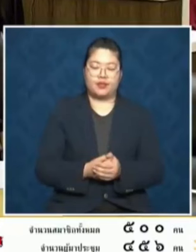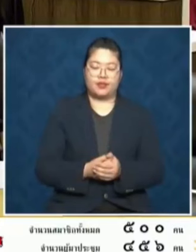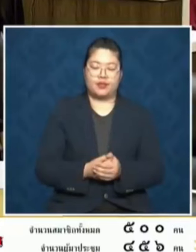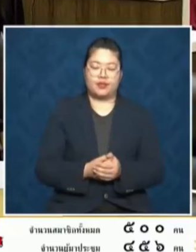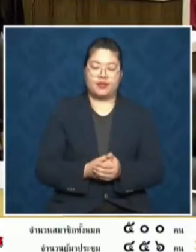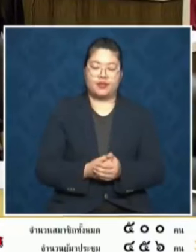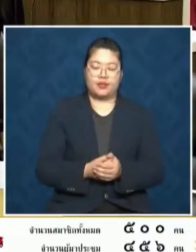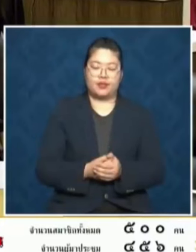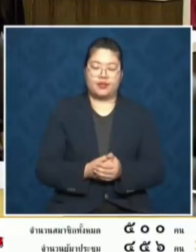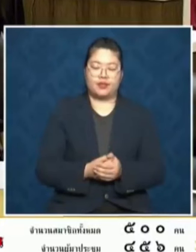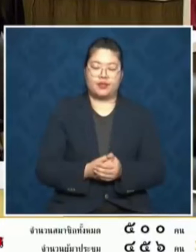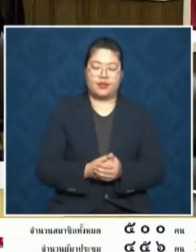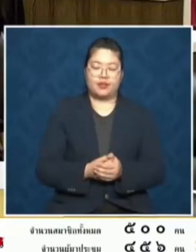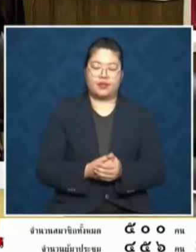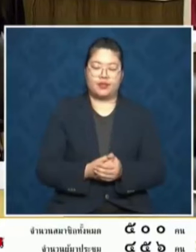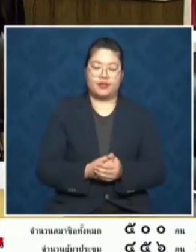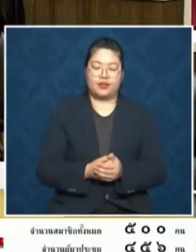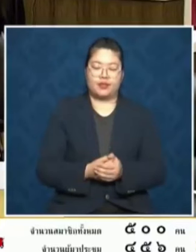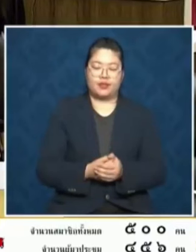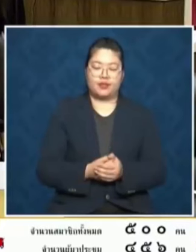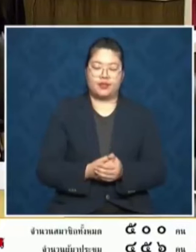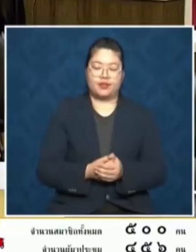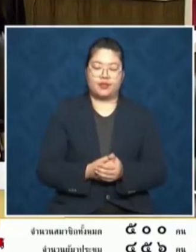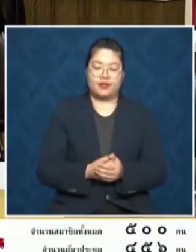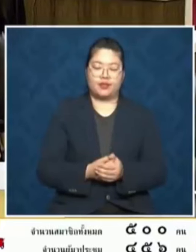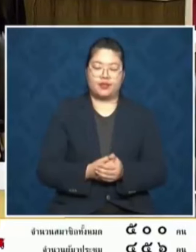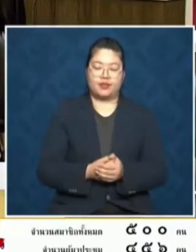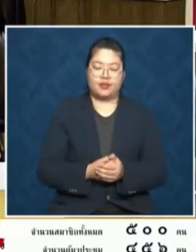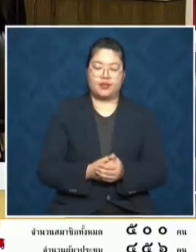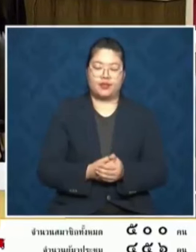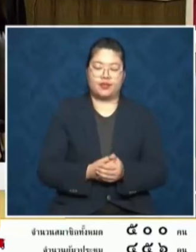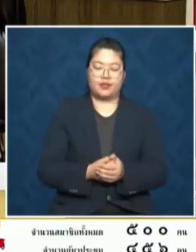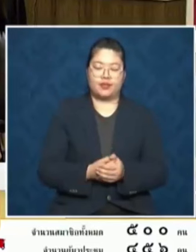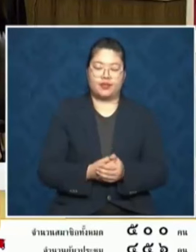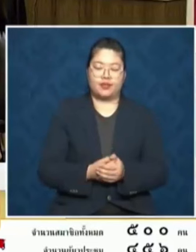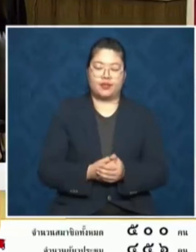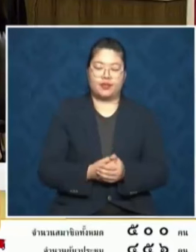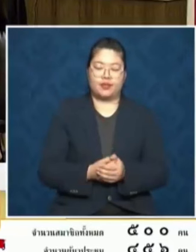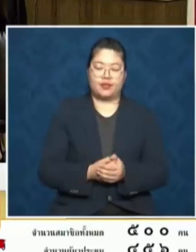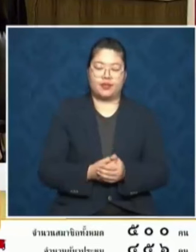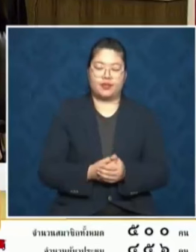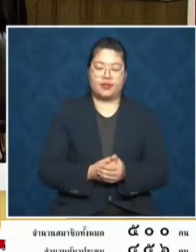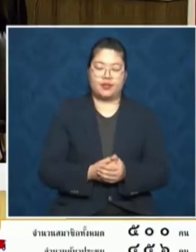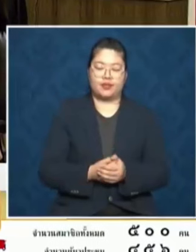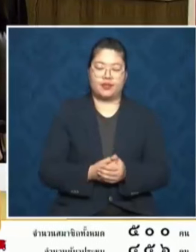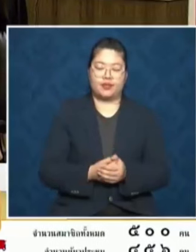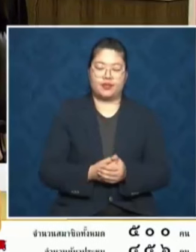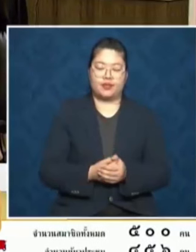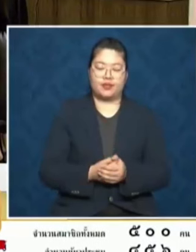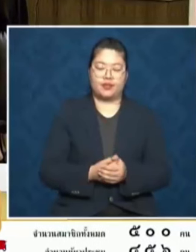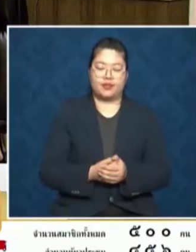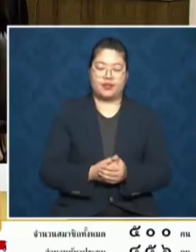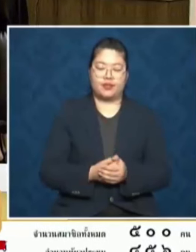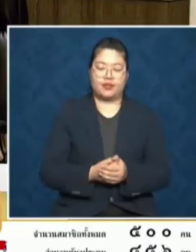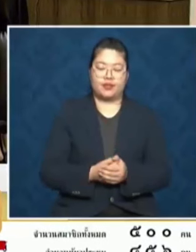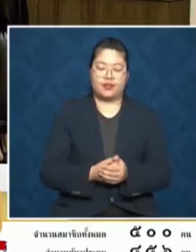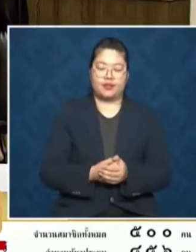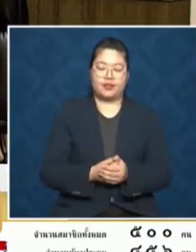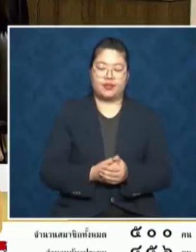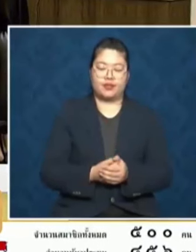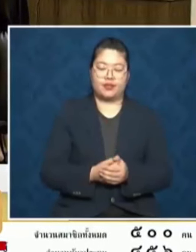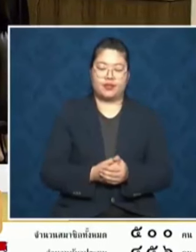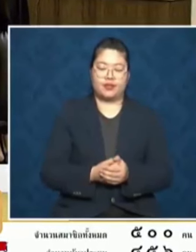อารยประเทศเราอยู่ในสถานะที่ไม่มั่นคงและธุรกิจกองทัพนี่แหละครับที่เป็นส่วนหนึ่งที่บ่